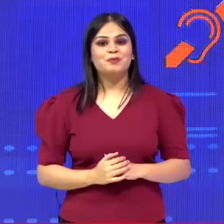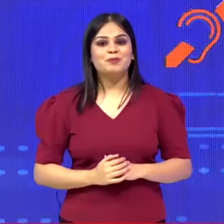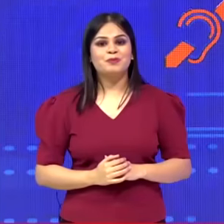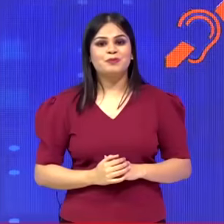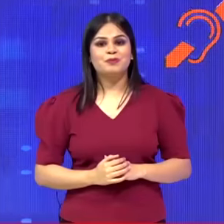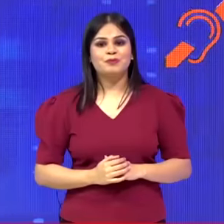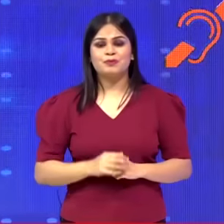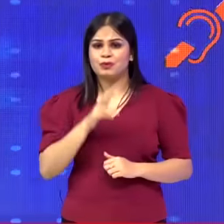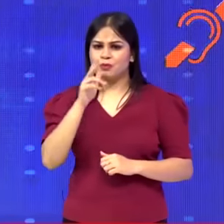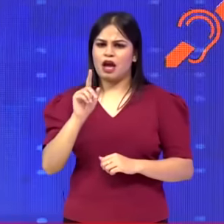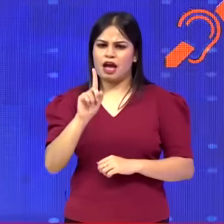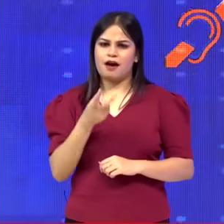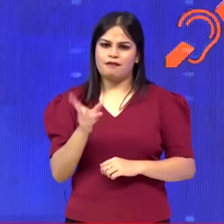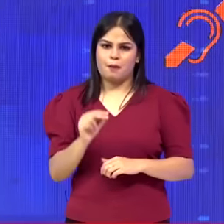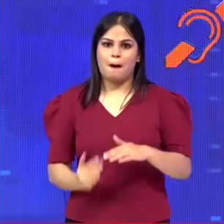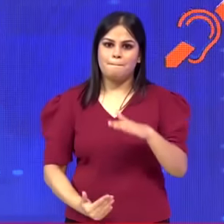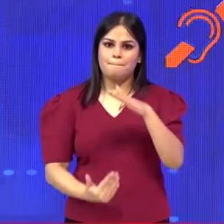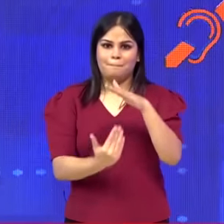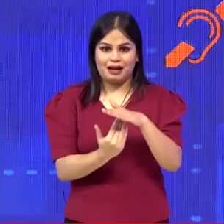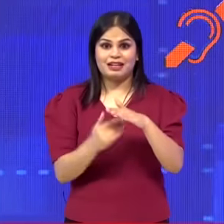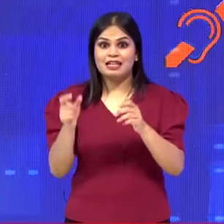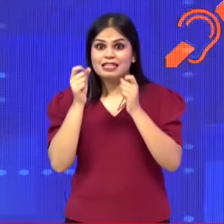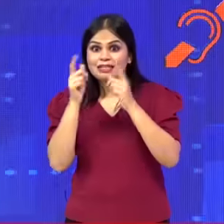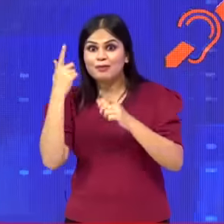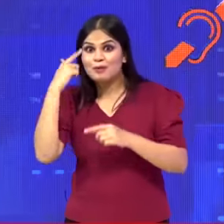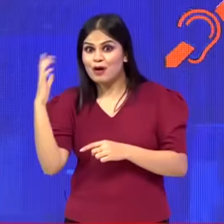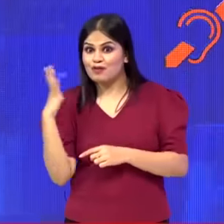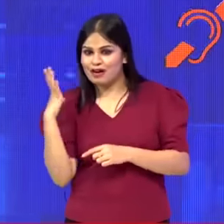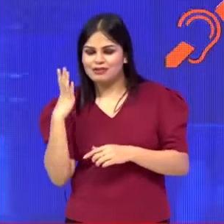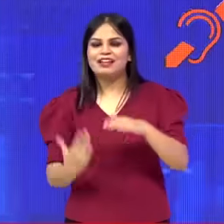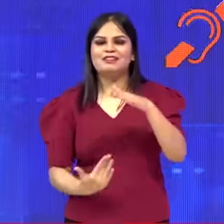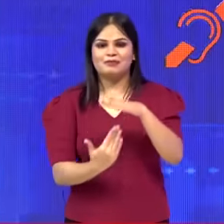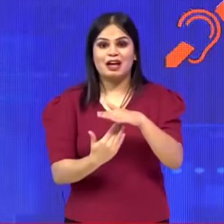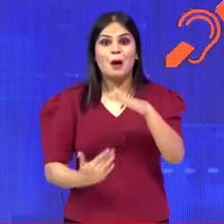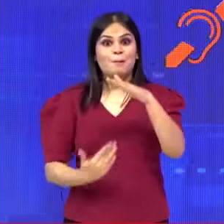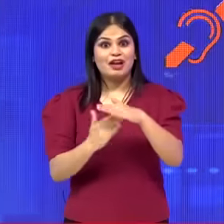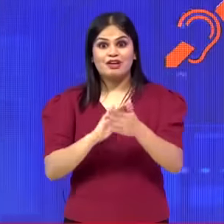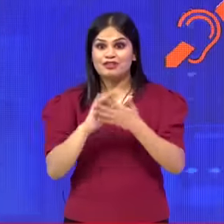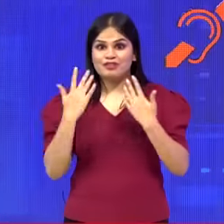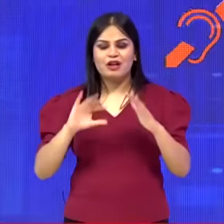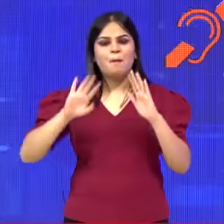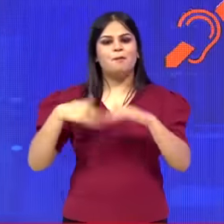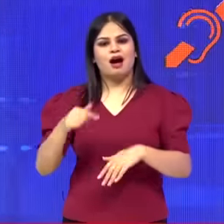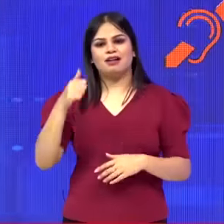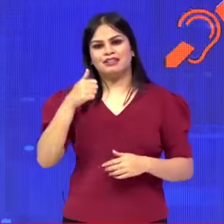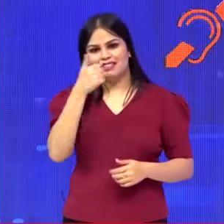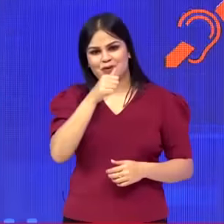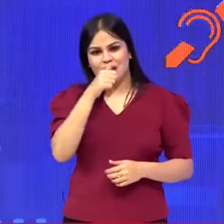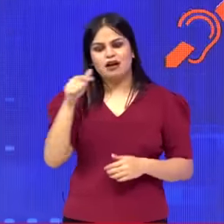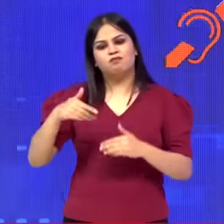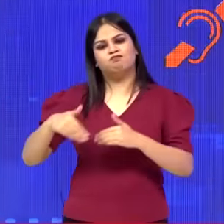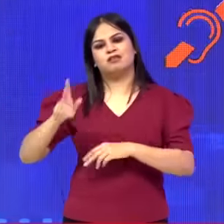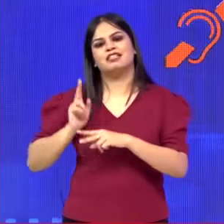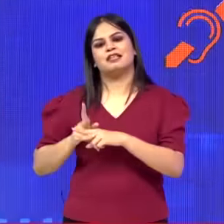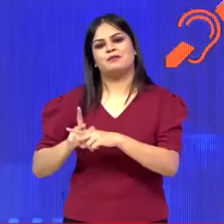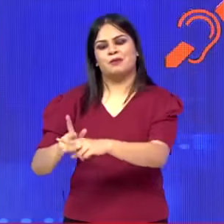तो एक और ब्रेक ले लेते हैं जी सर, इस सरप्राइज के इंतजार में। और ब्रेक के बाद आपकी अदालत में सलमान खान पर इल्जामात और सवाल